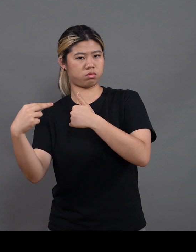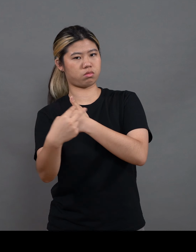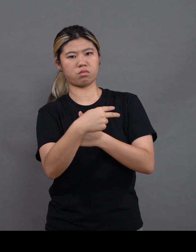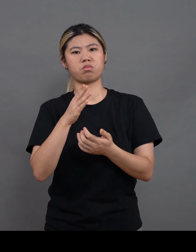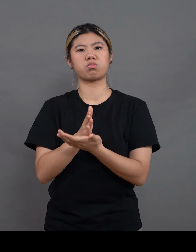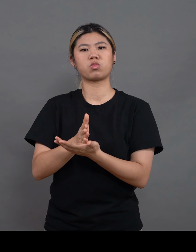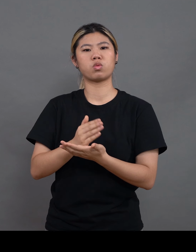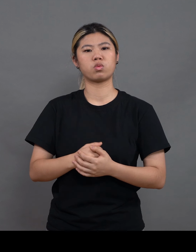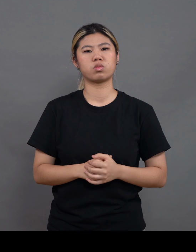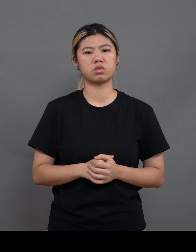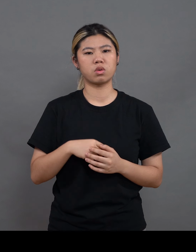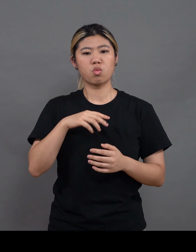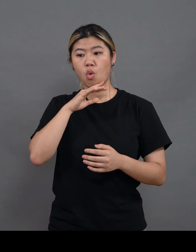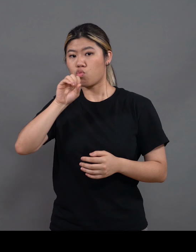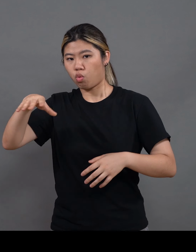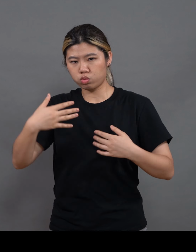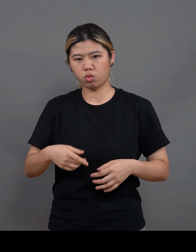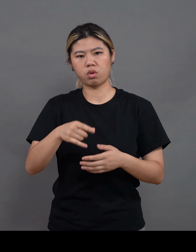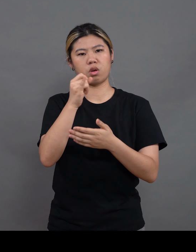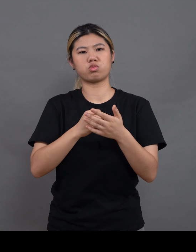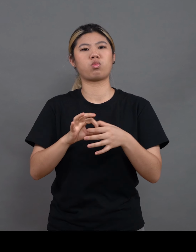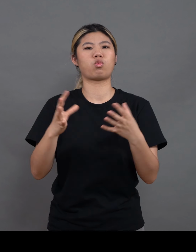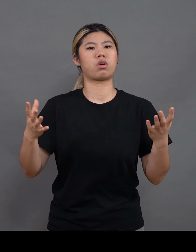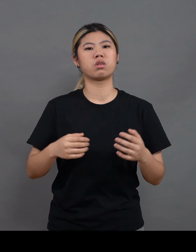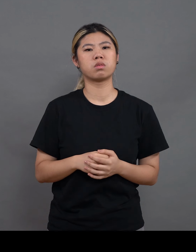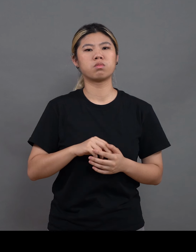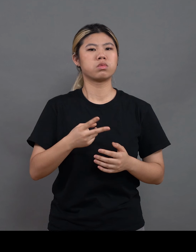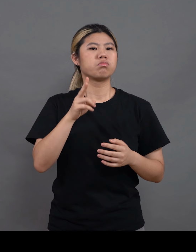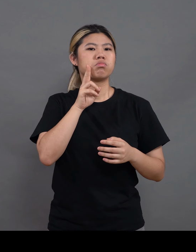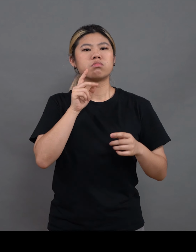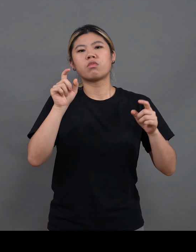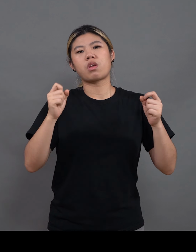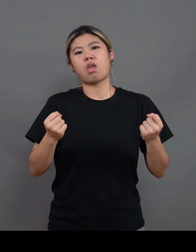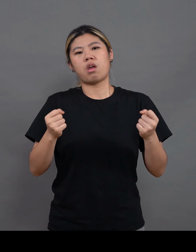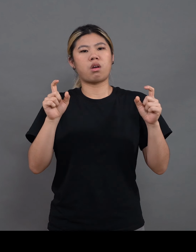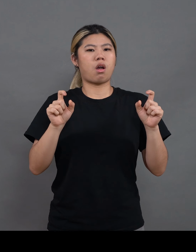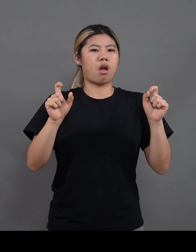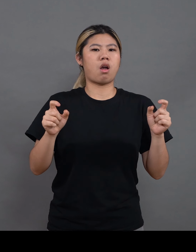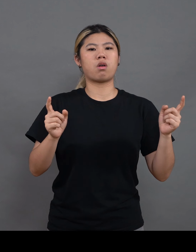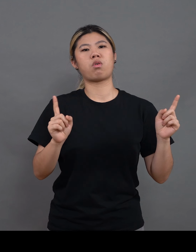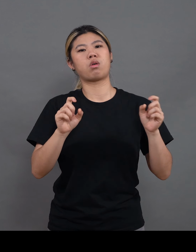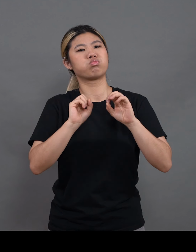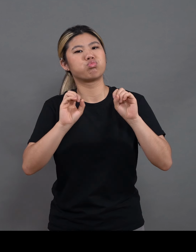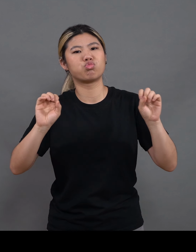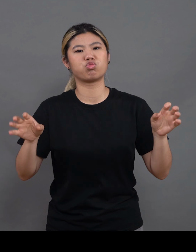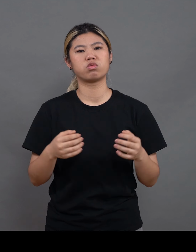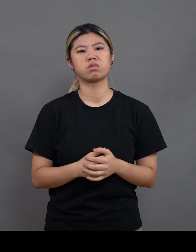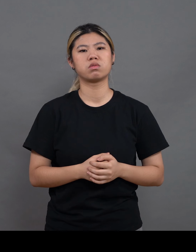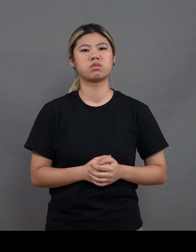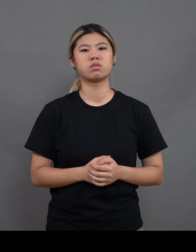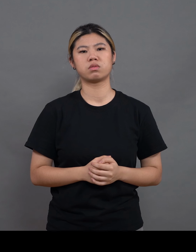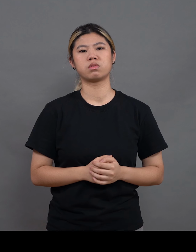能别人看的绘画的更多方面，因为不然它就没有，它跟艺术就没有关系了，它就变成一个对简单的说明或者是一种宣